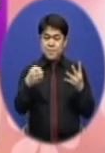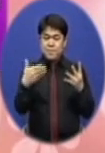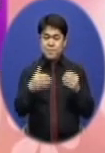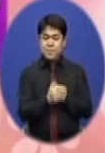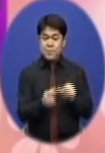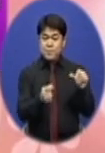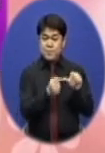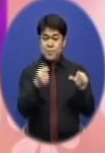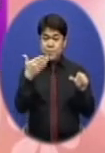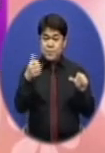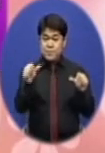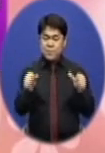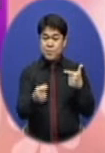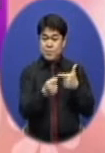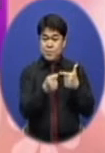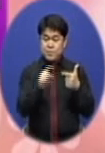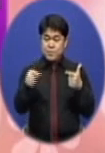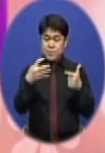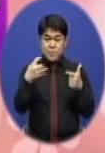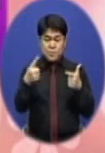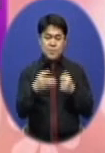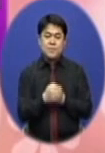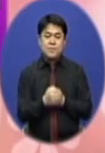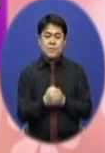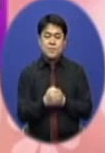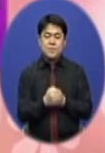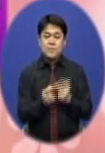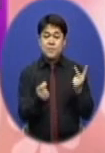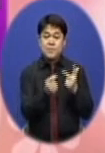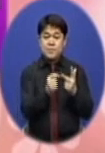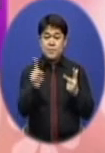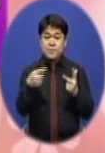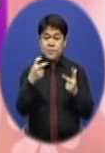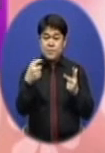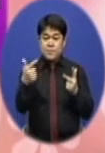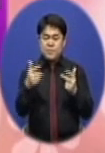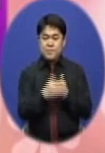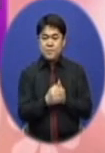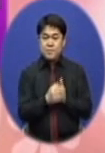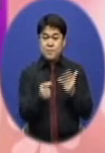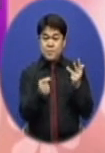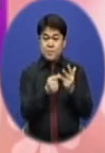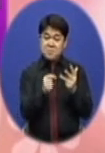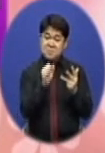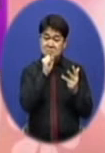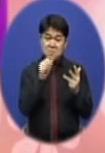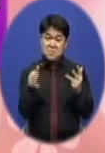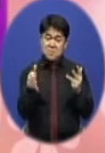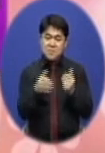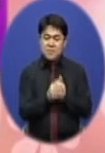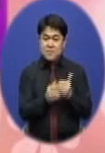5번 95표, 네. 6번 141표입니다. 7번입니다. 126표, 8번은